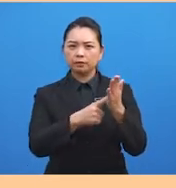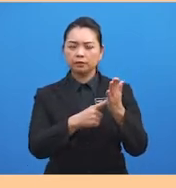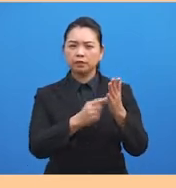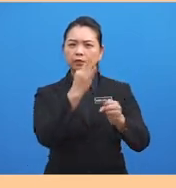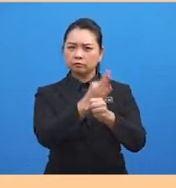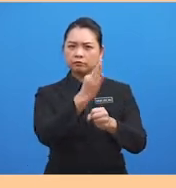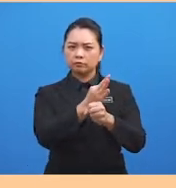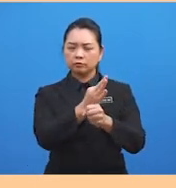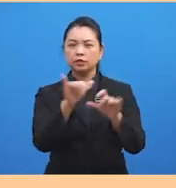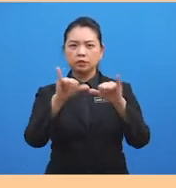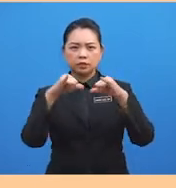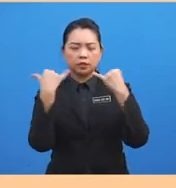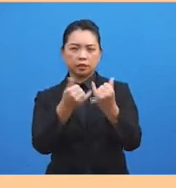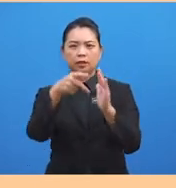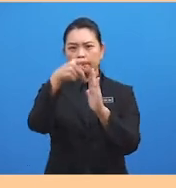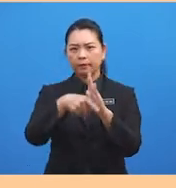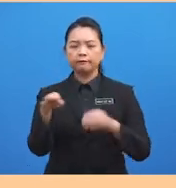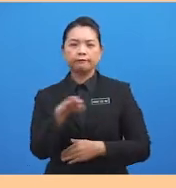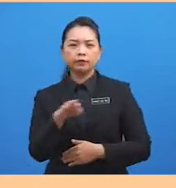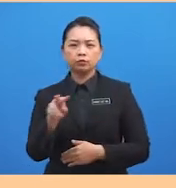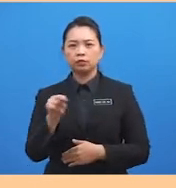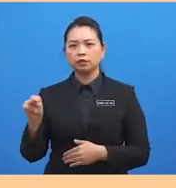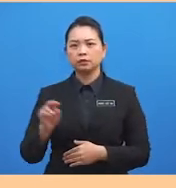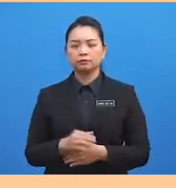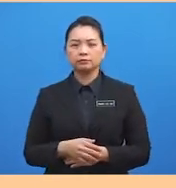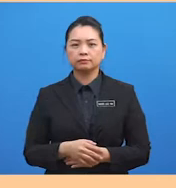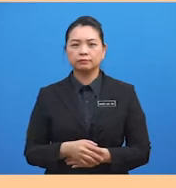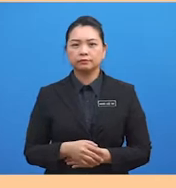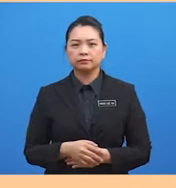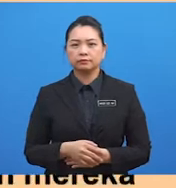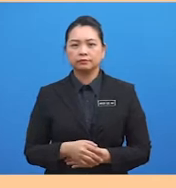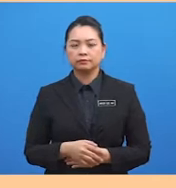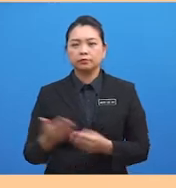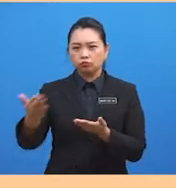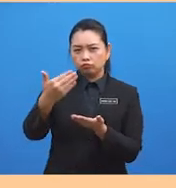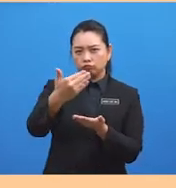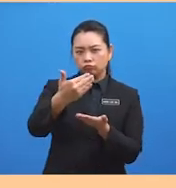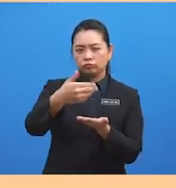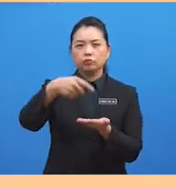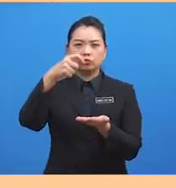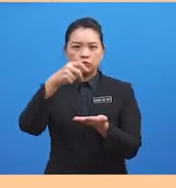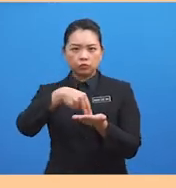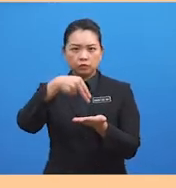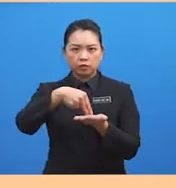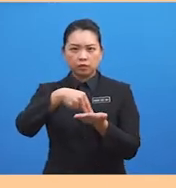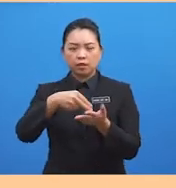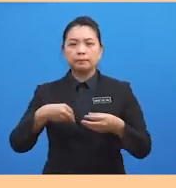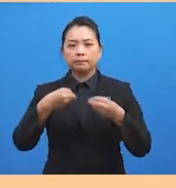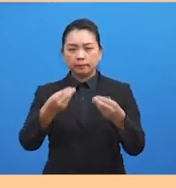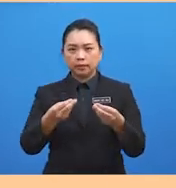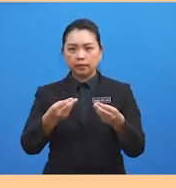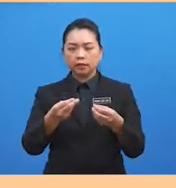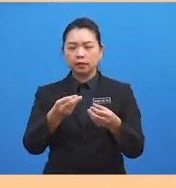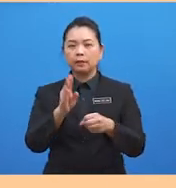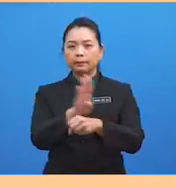Apakah peranan syarikat pemfaktoran? A. Mengutip hutang bagi pihak